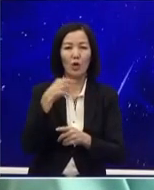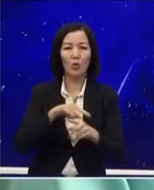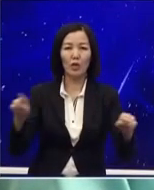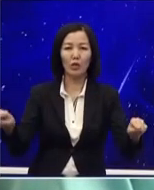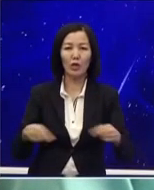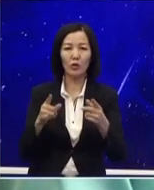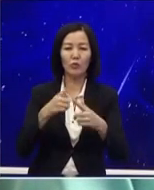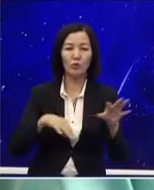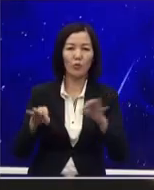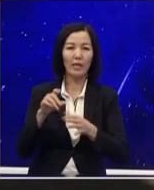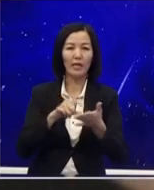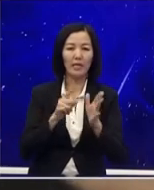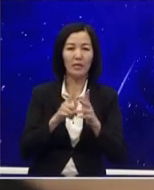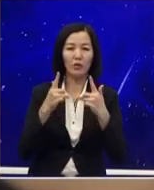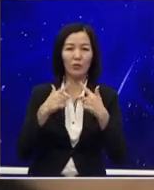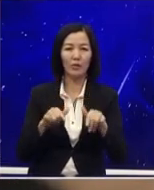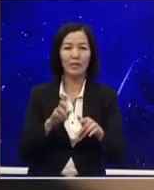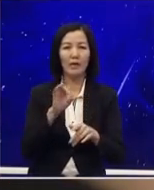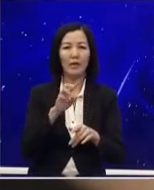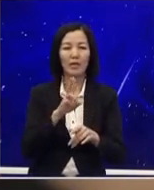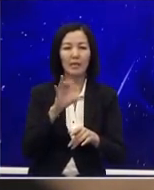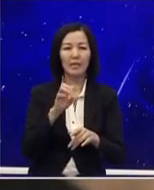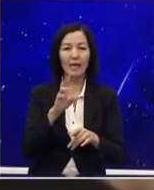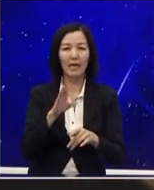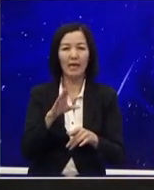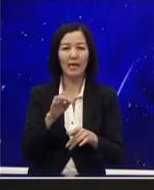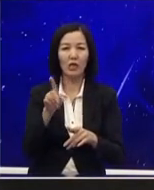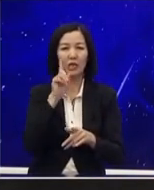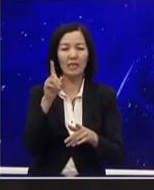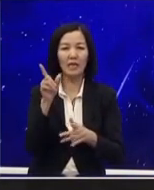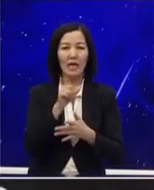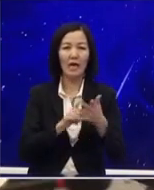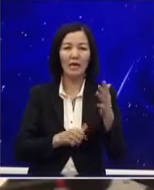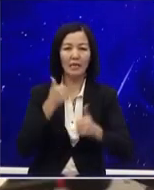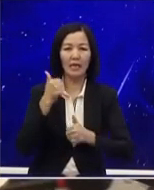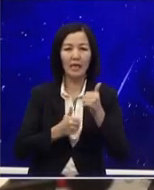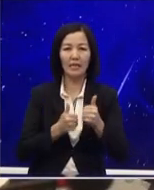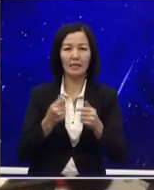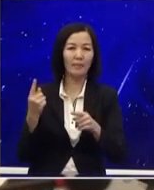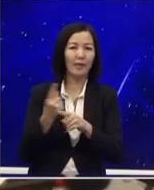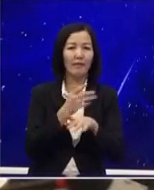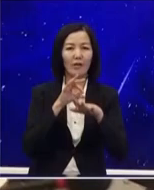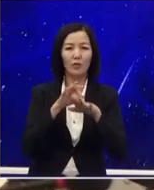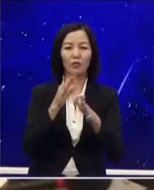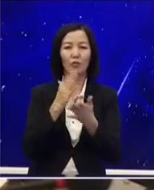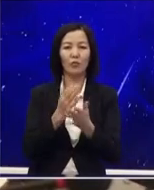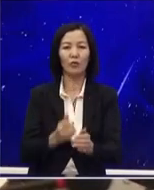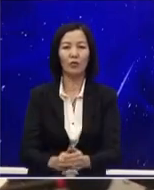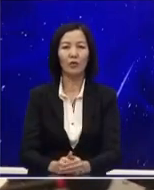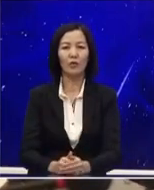мен рухани жаңғыру жобалық кеңсесі ұйымдастырған Біржан мен Сара жас ақындар айтысы биыл алғаш рет өткізіліп отыр.